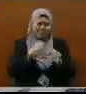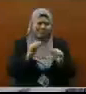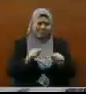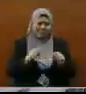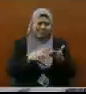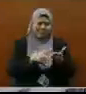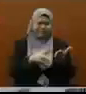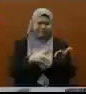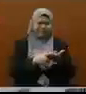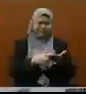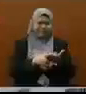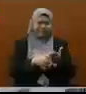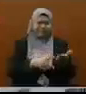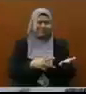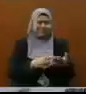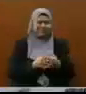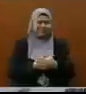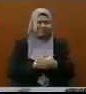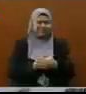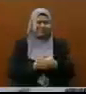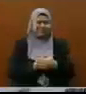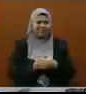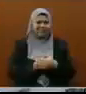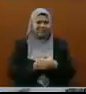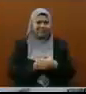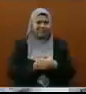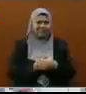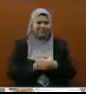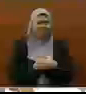Kira tak apa, saya benarkanlah.